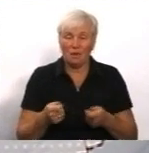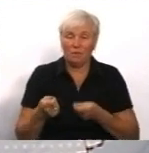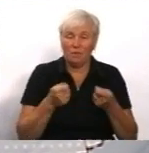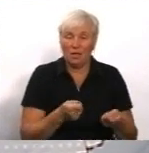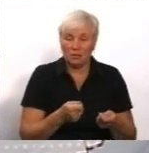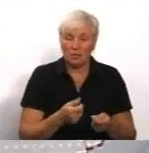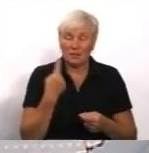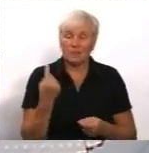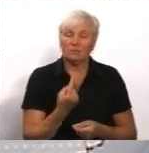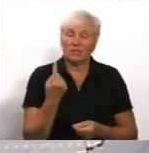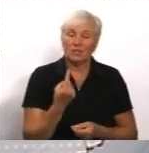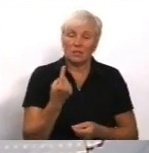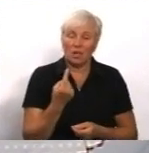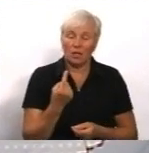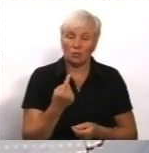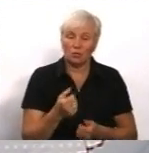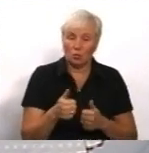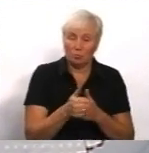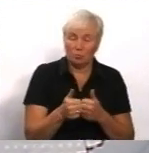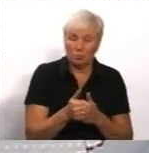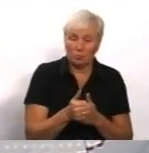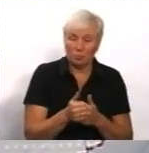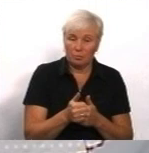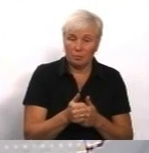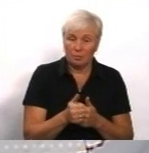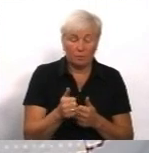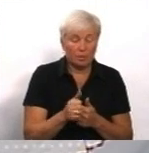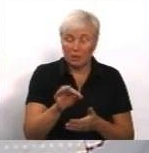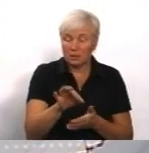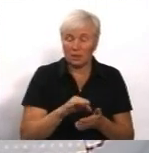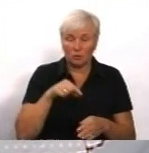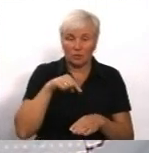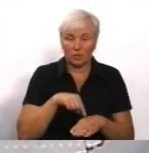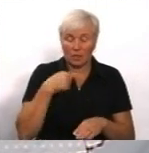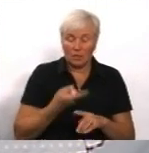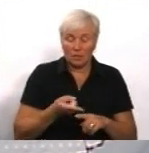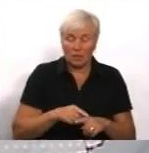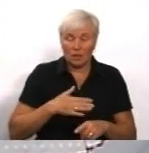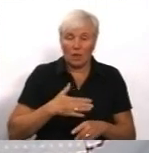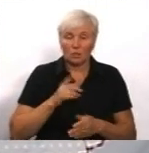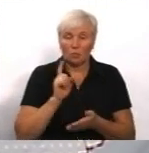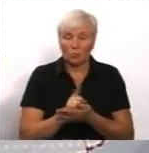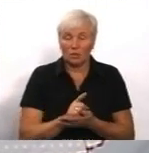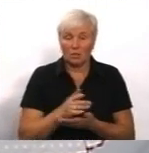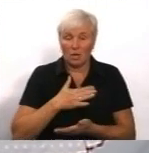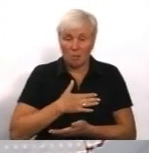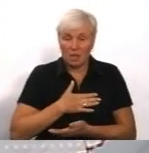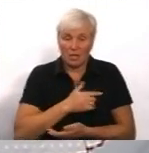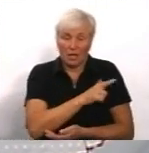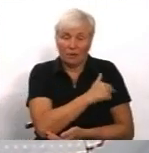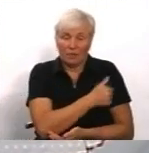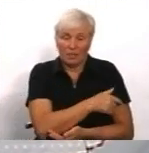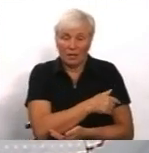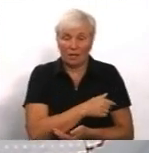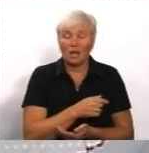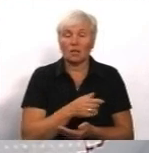звичайно, ближче, звичайно, ми зразу контролювали криниці. Це наш обов'язок. Але для мене, як для ветеринара, зрозуміло,